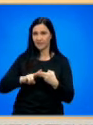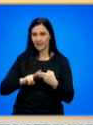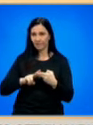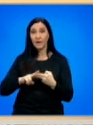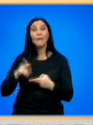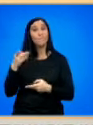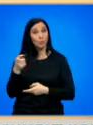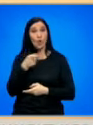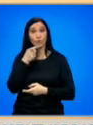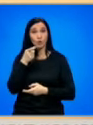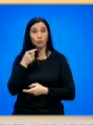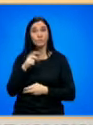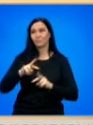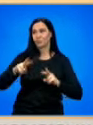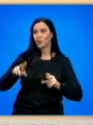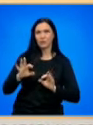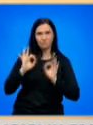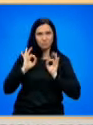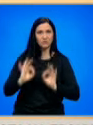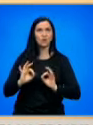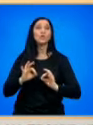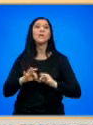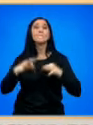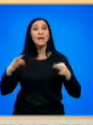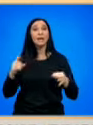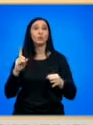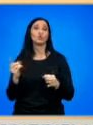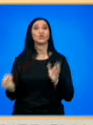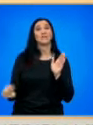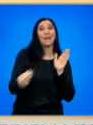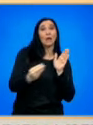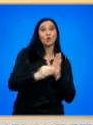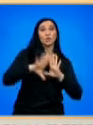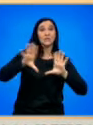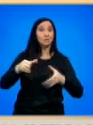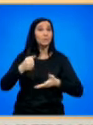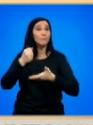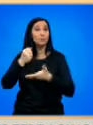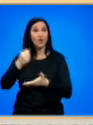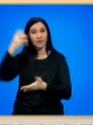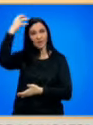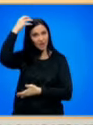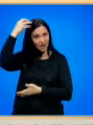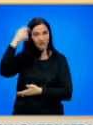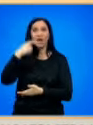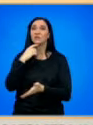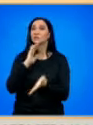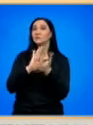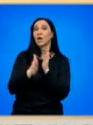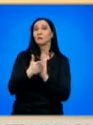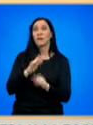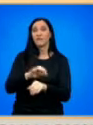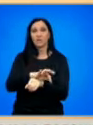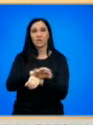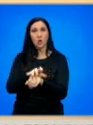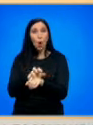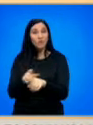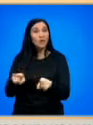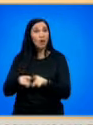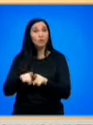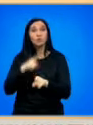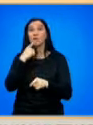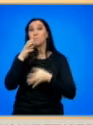По думите му, другите сигурни мерки, които ще бъдат заложени в цялостния бюджет на държавата, е за справяне с COVID, като